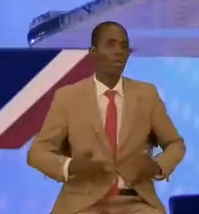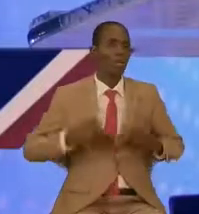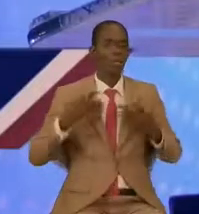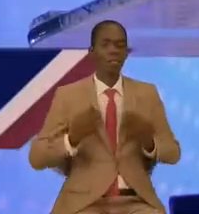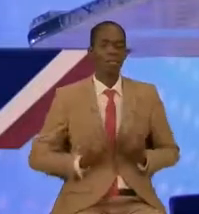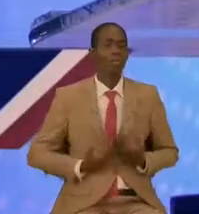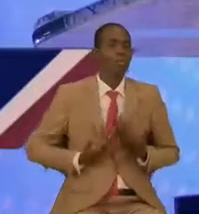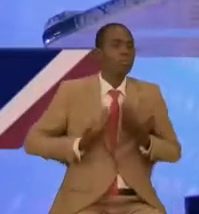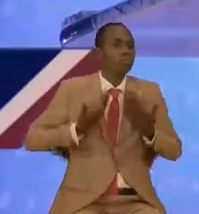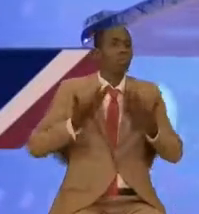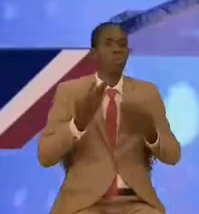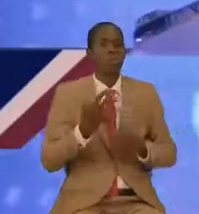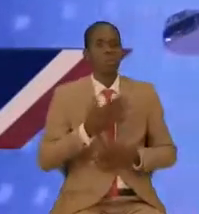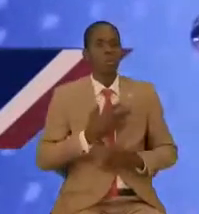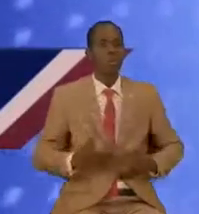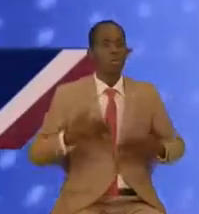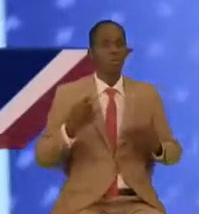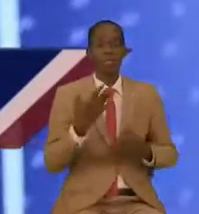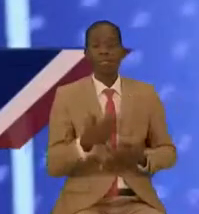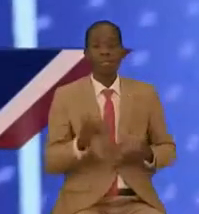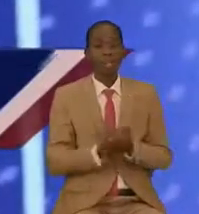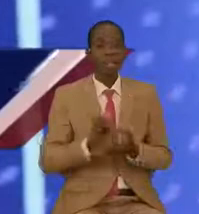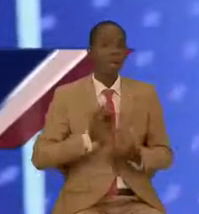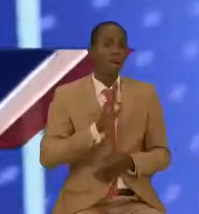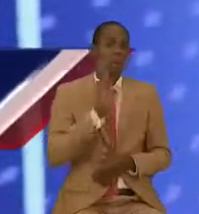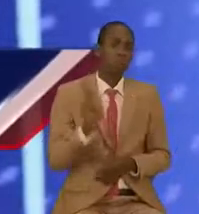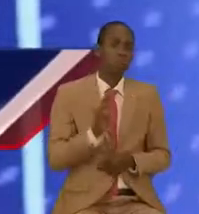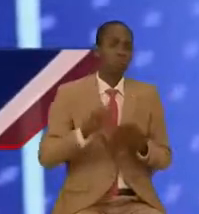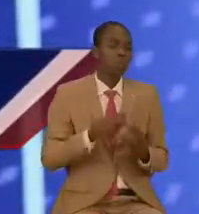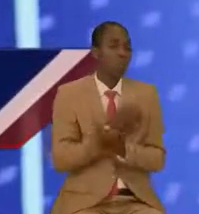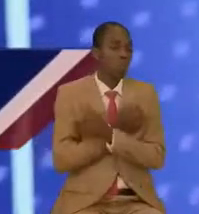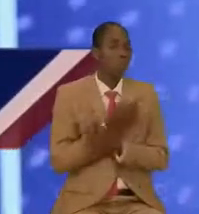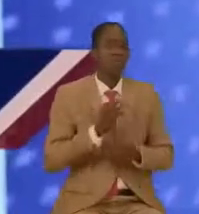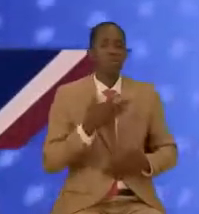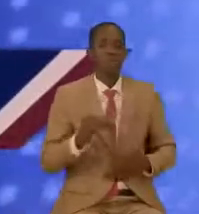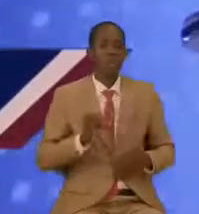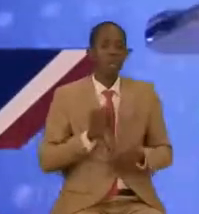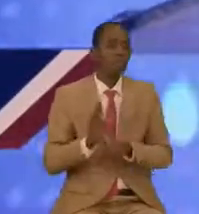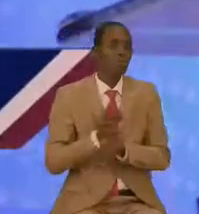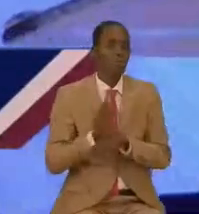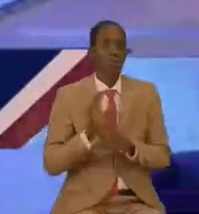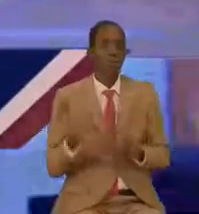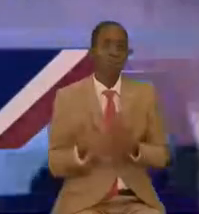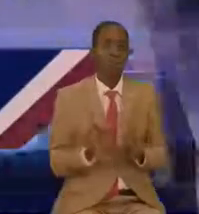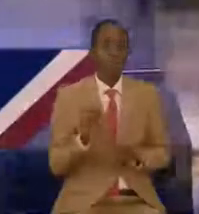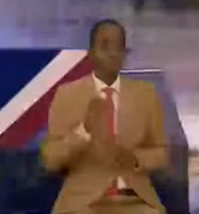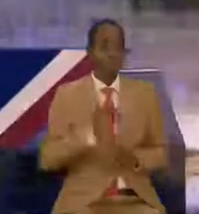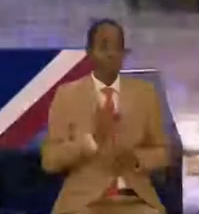la propension, la pulsion de ma vie, ce que j'aimais, les choses que je